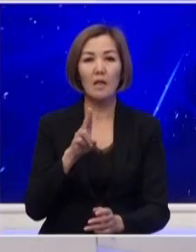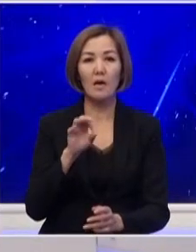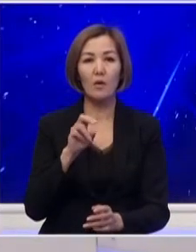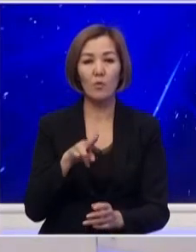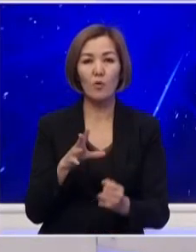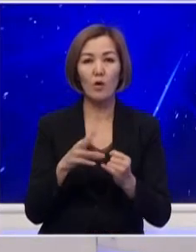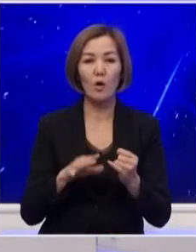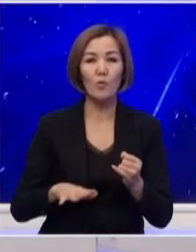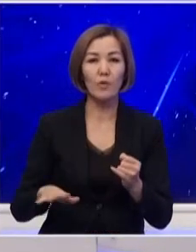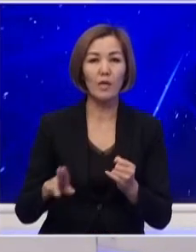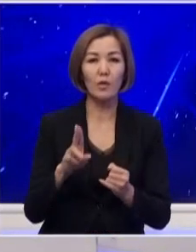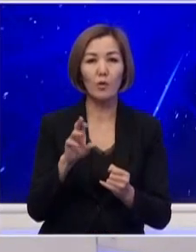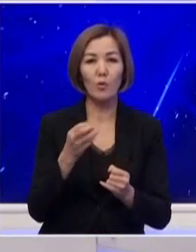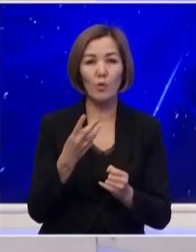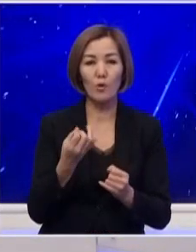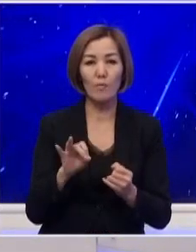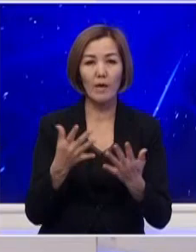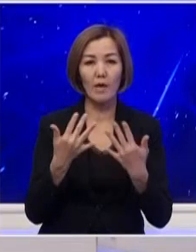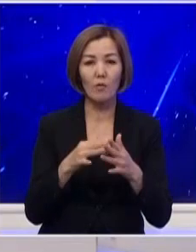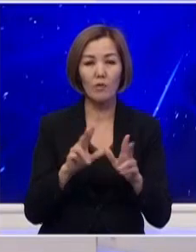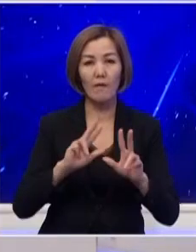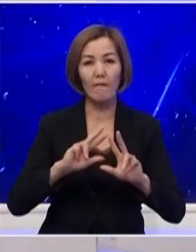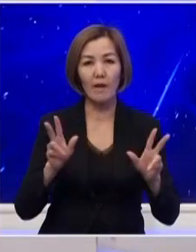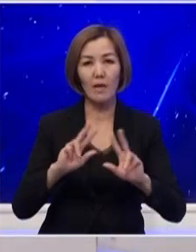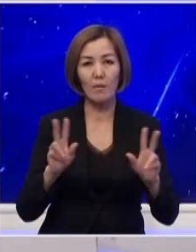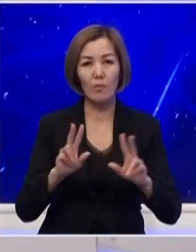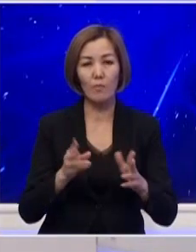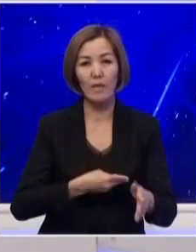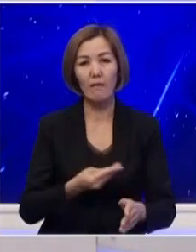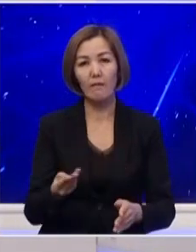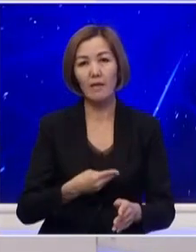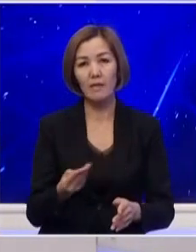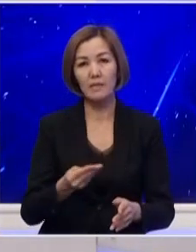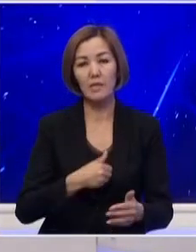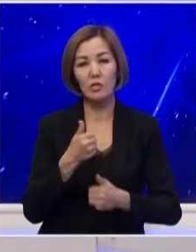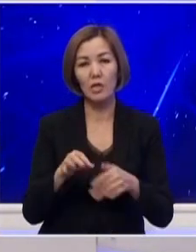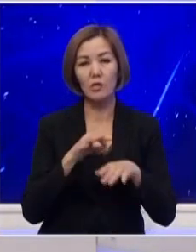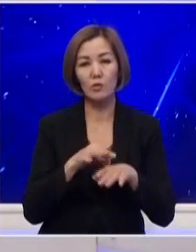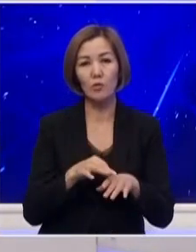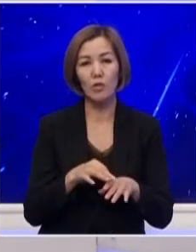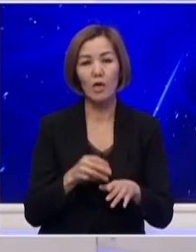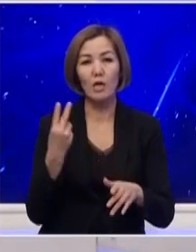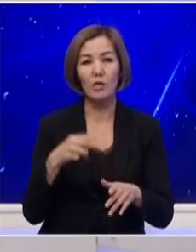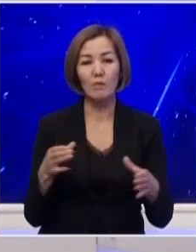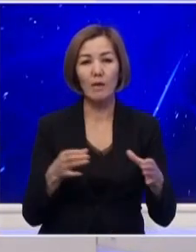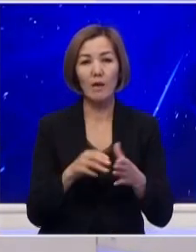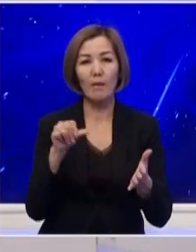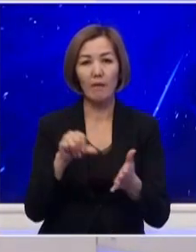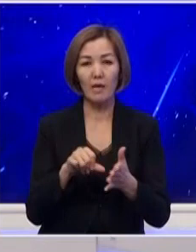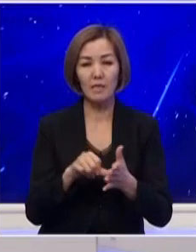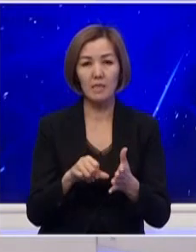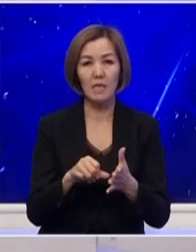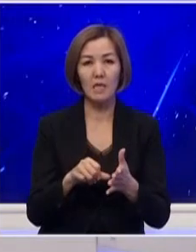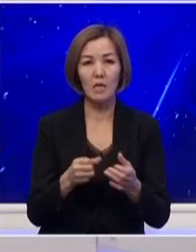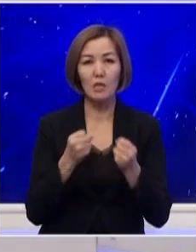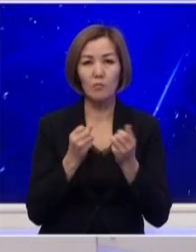Алакөл ауданы Көлбай ауылында волейбол мен үстел теннистен аймақтық жарыс өтті. Оған Жетісу өңірінен 20-дан аса команда қатысты. Шара